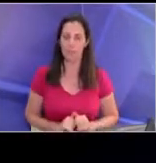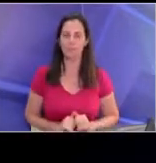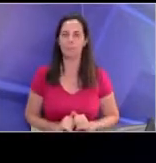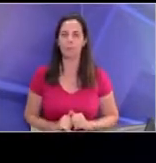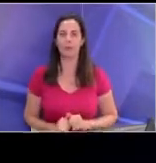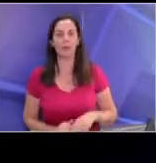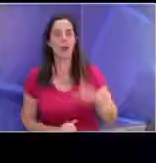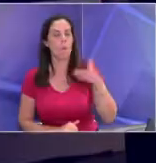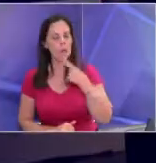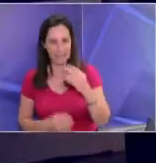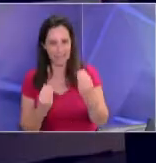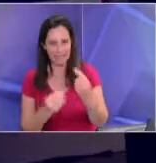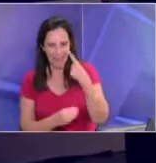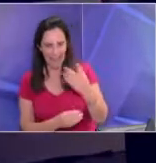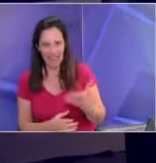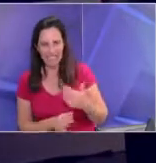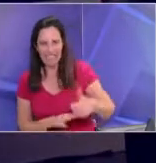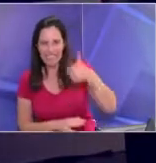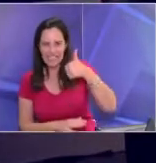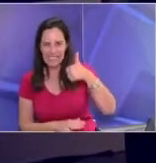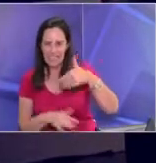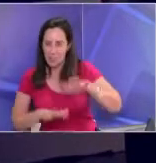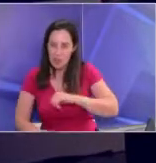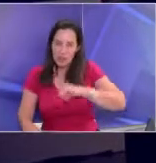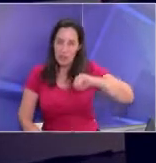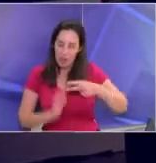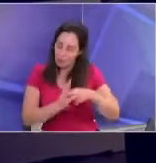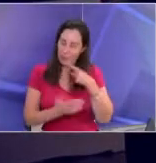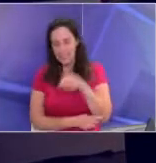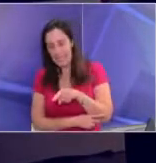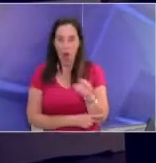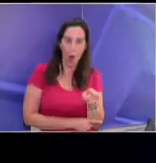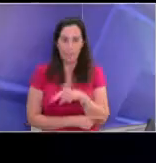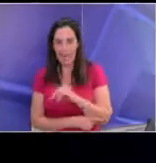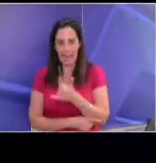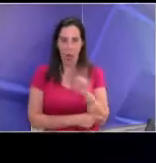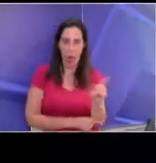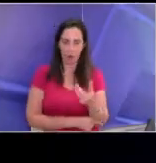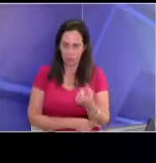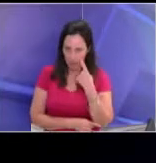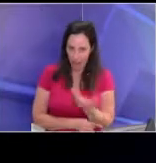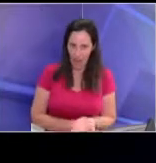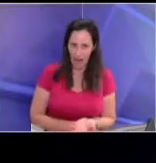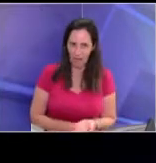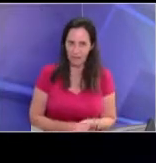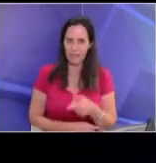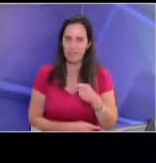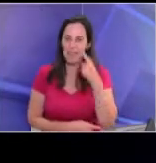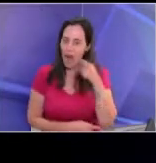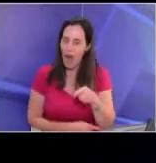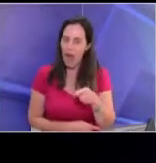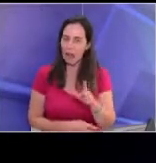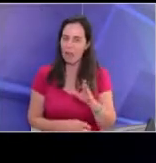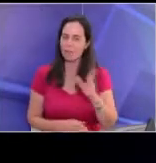הפוליטי. אבל יש לי שאלה, זה נראה לך כאילו השרה תשב לבד בחדר ותחליט זה כן, זה לא? זה נראה לי שהכיוון הוא